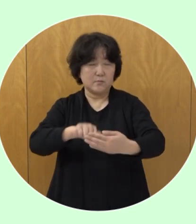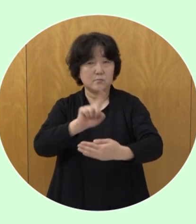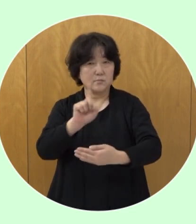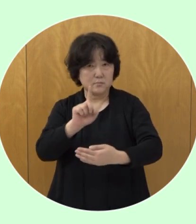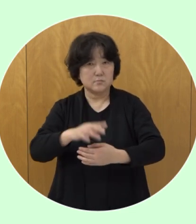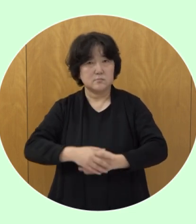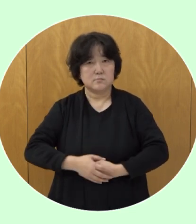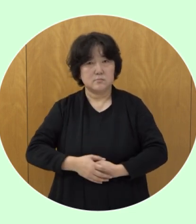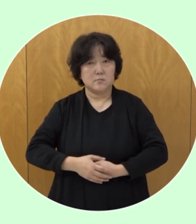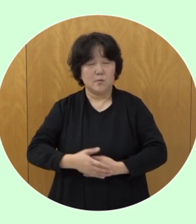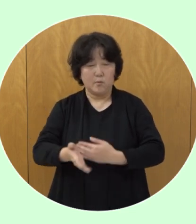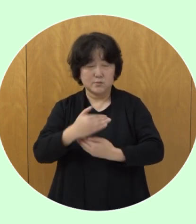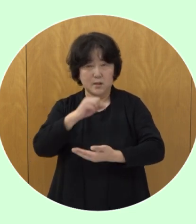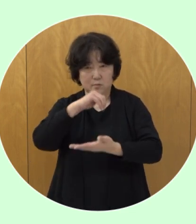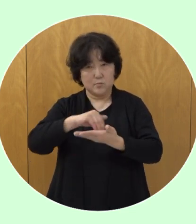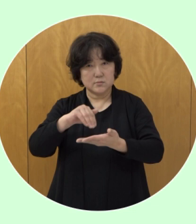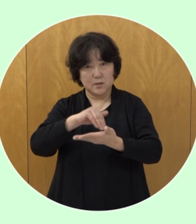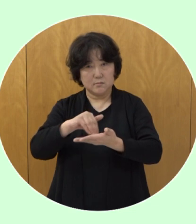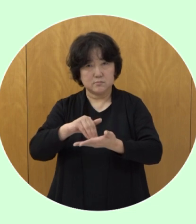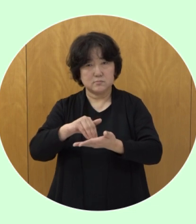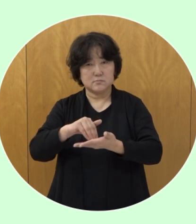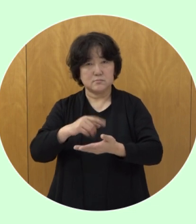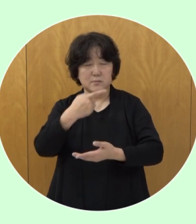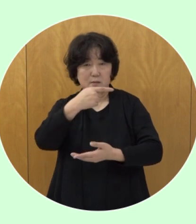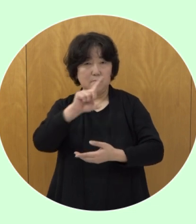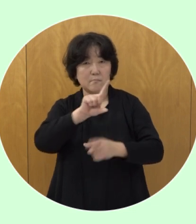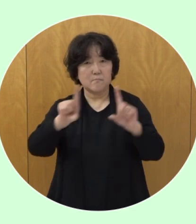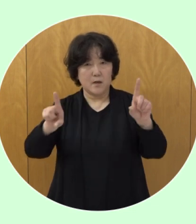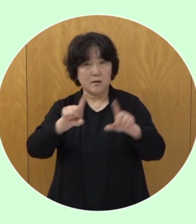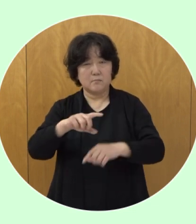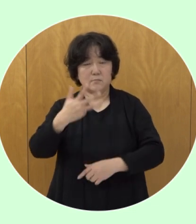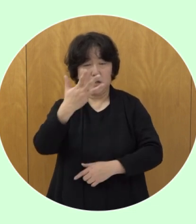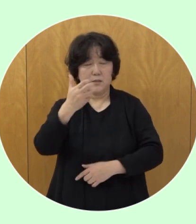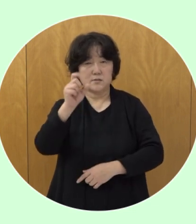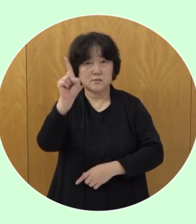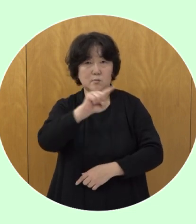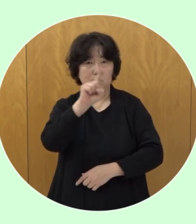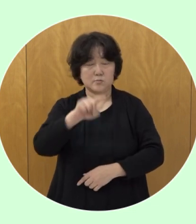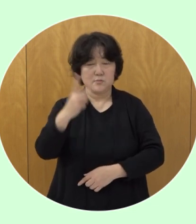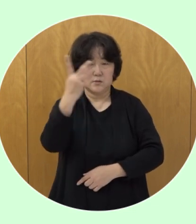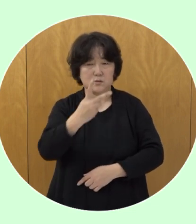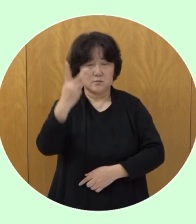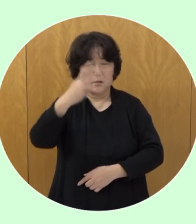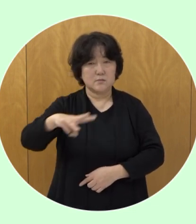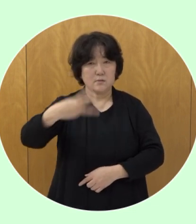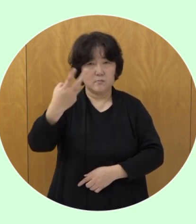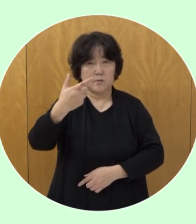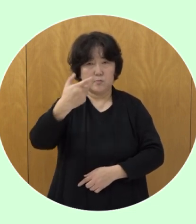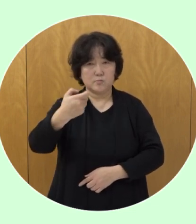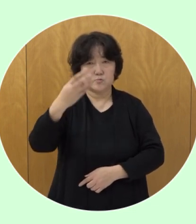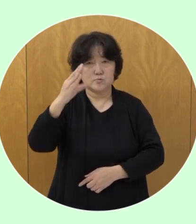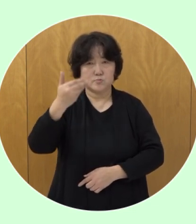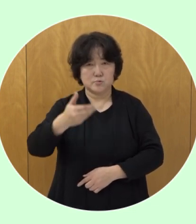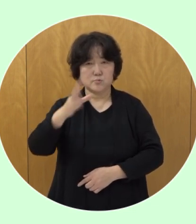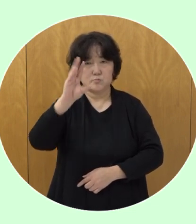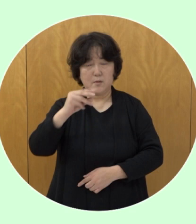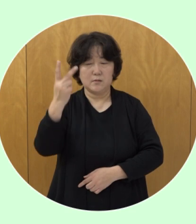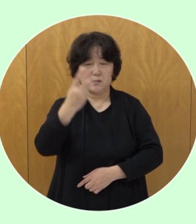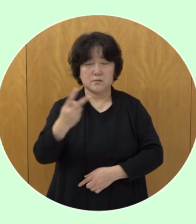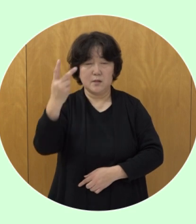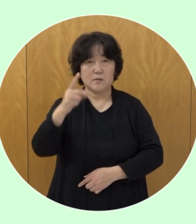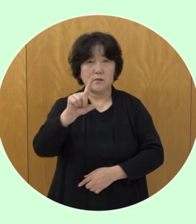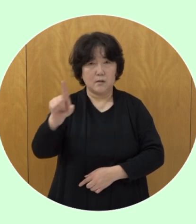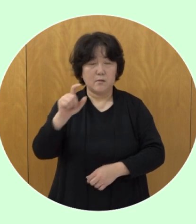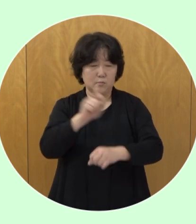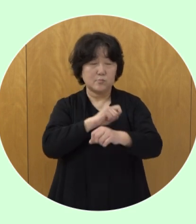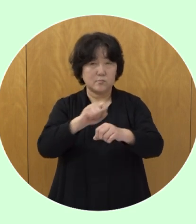補正予算の規模は一般会計8億2369万2000円、特